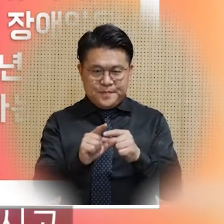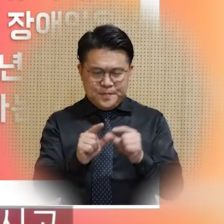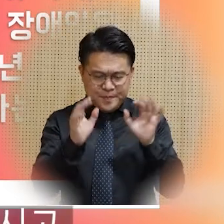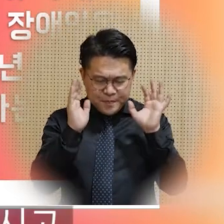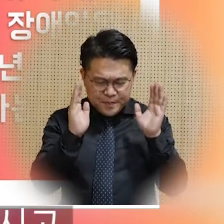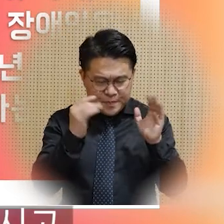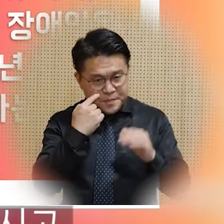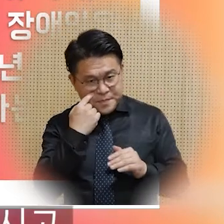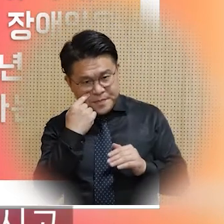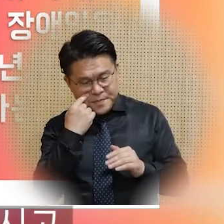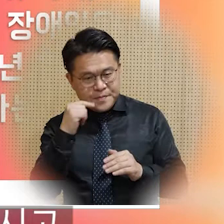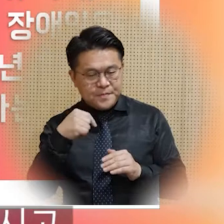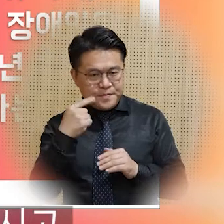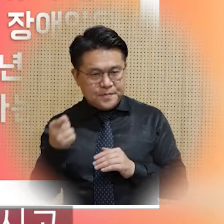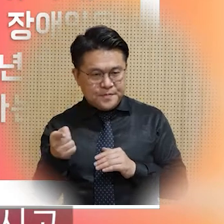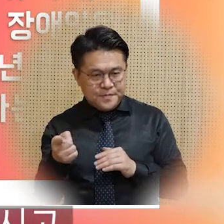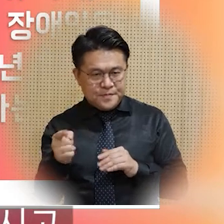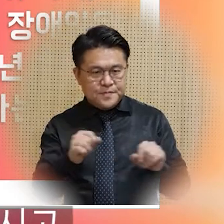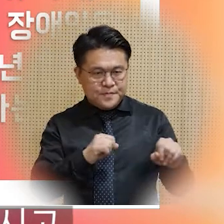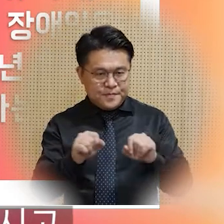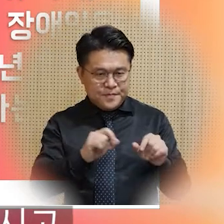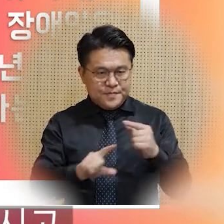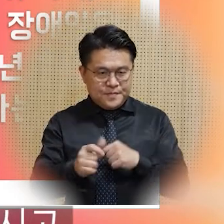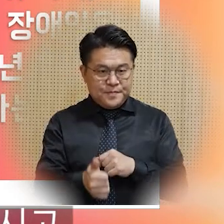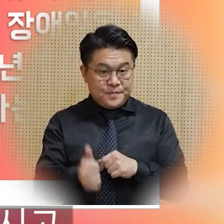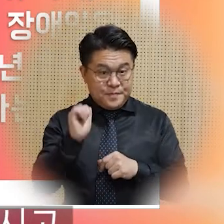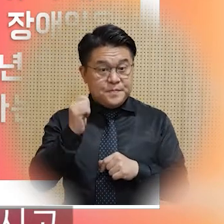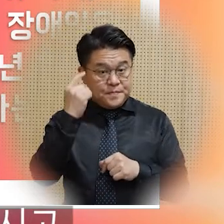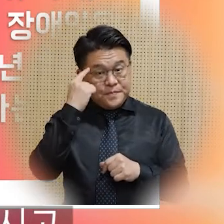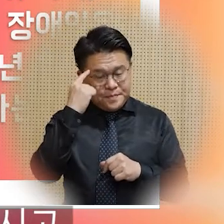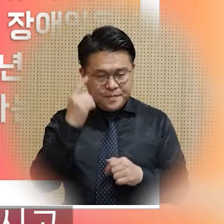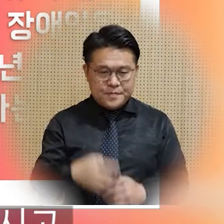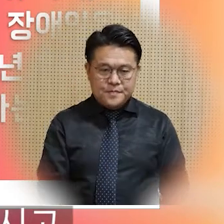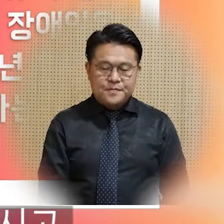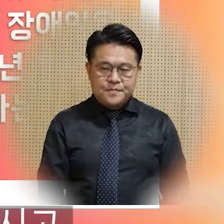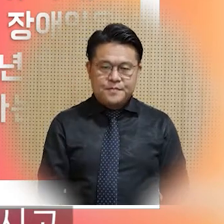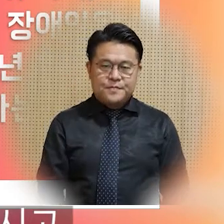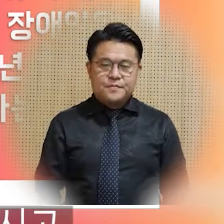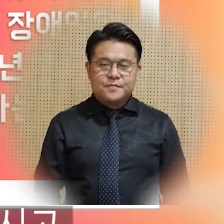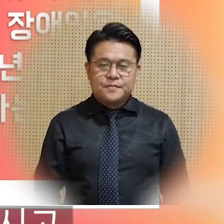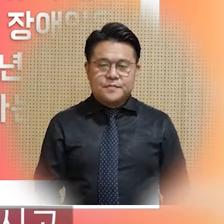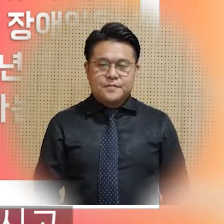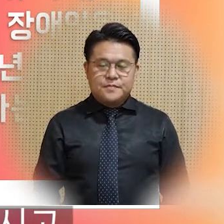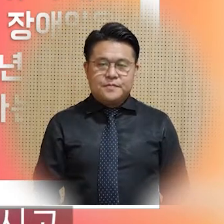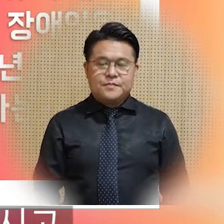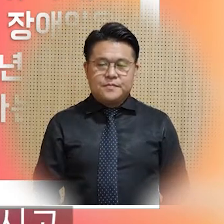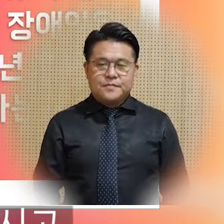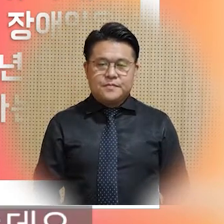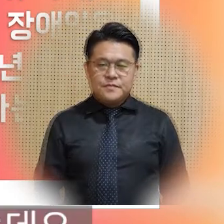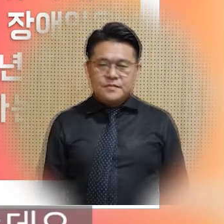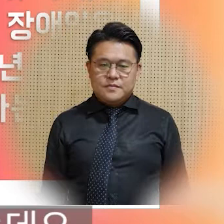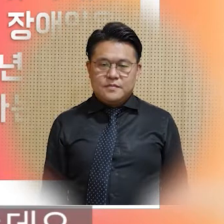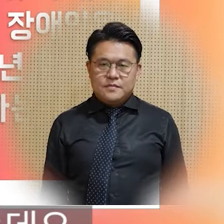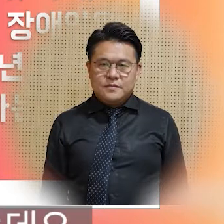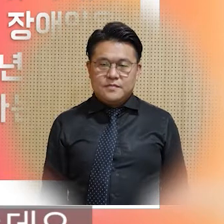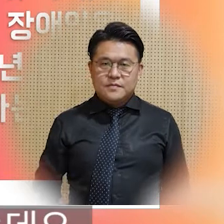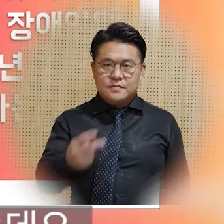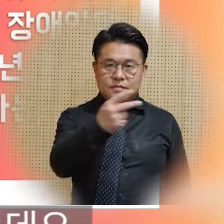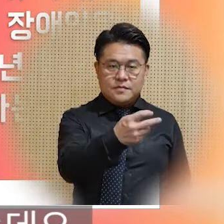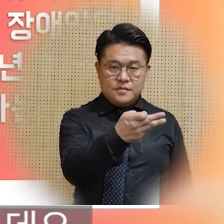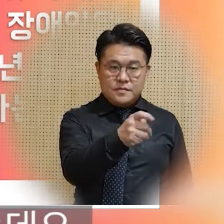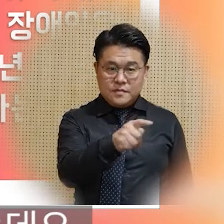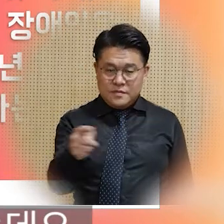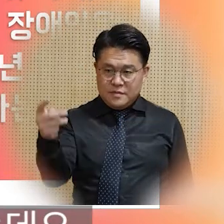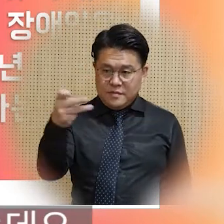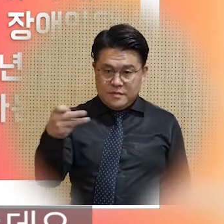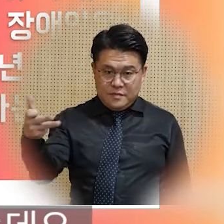조금 더 주무관님들께서 깊이 있게 좀 공부를 하시고 접근을 하시는 게 좋지 않을까라는 생각이 들고 있습니다. 자,